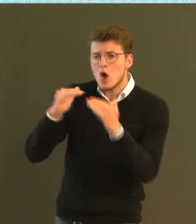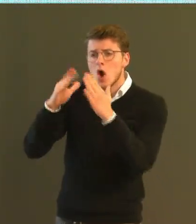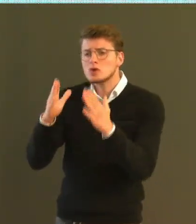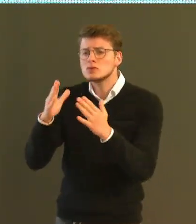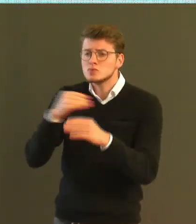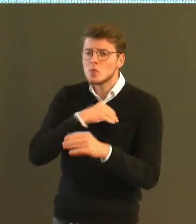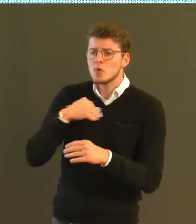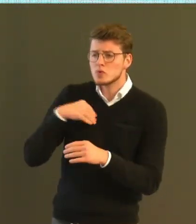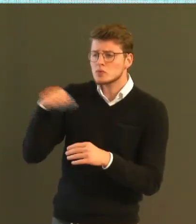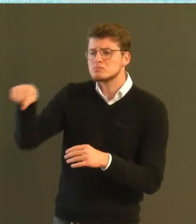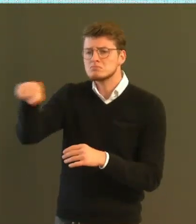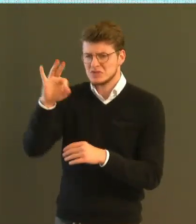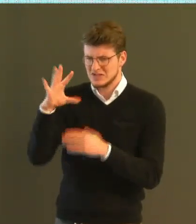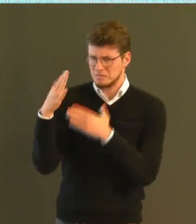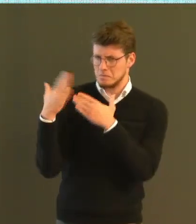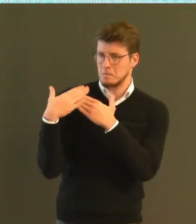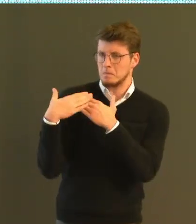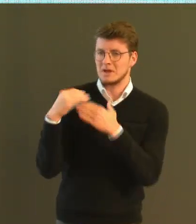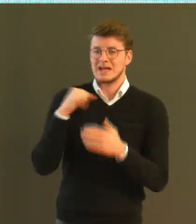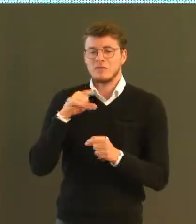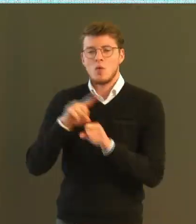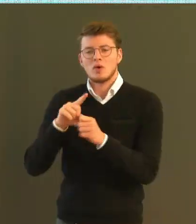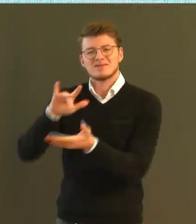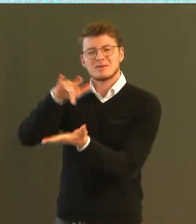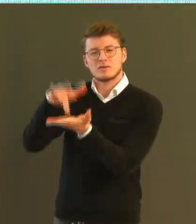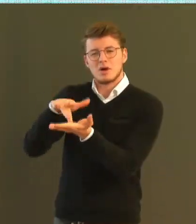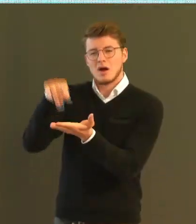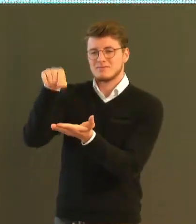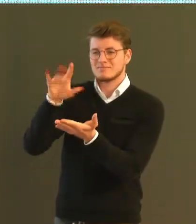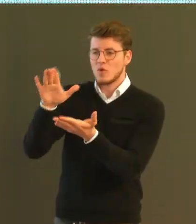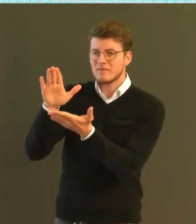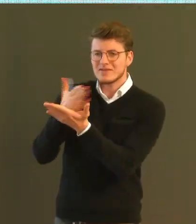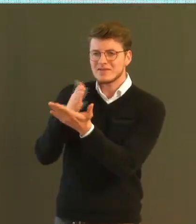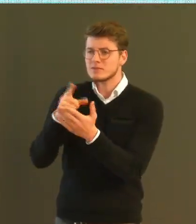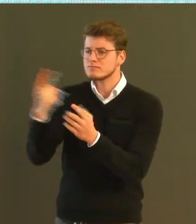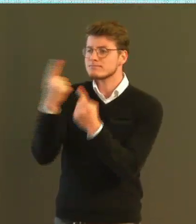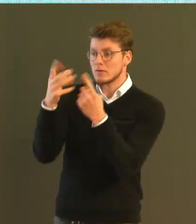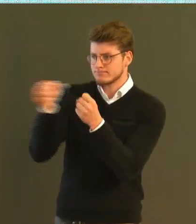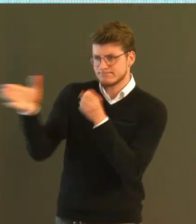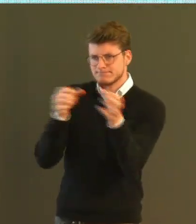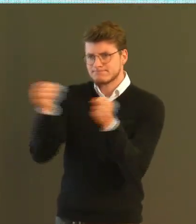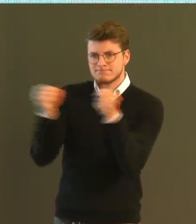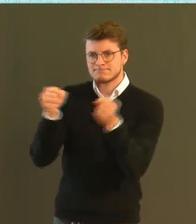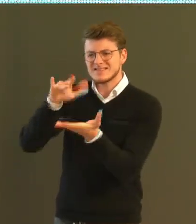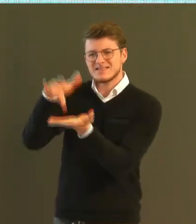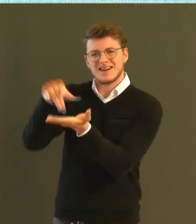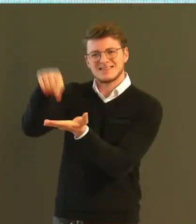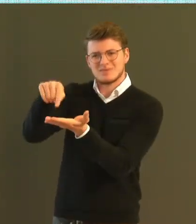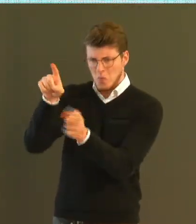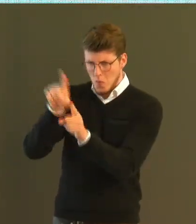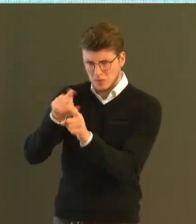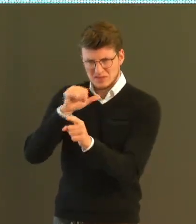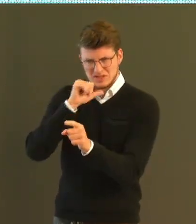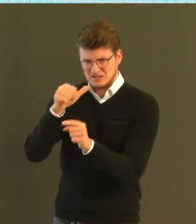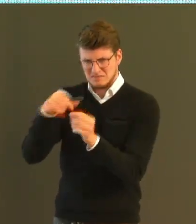centre normand microphone force christophe